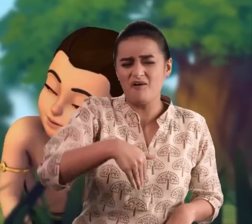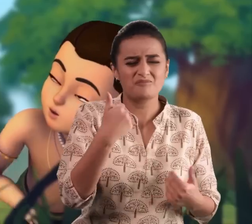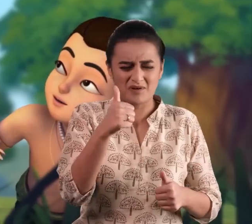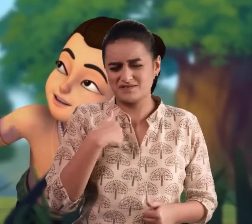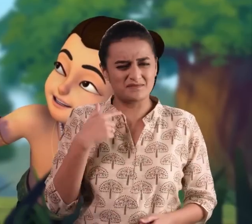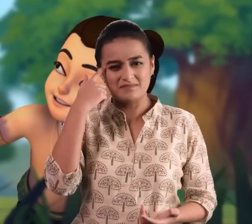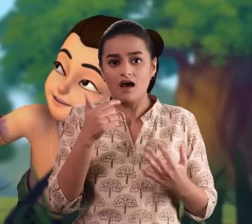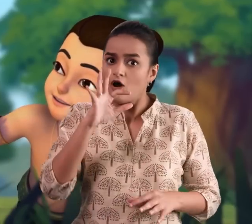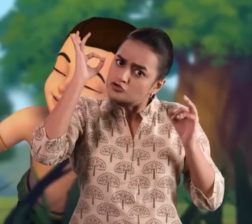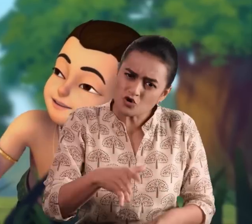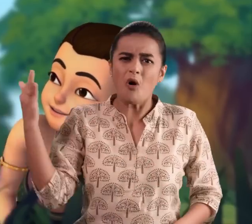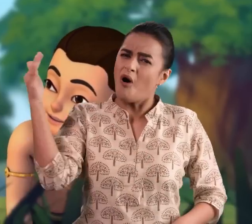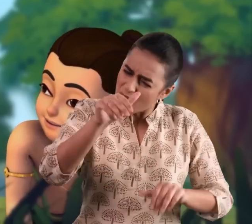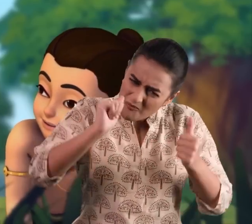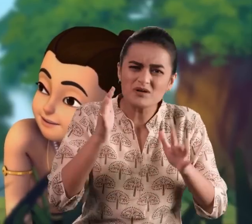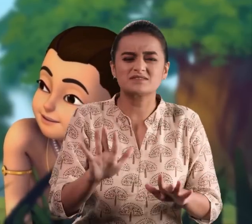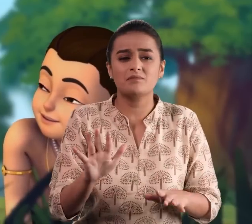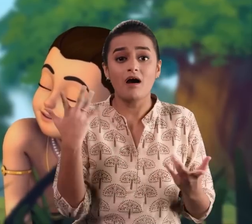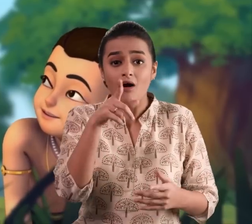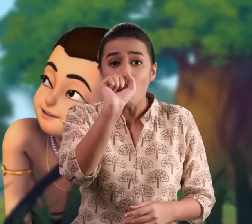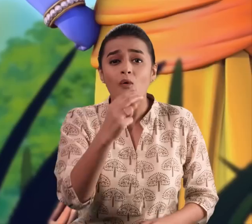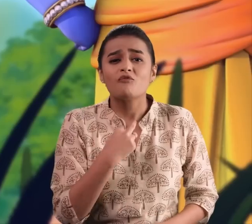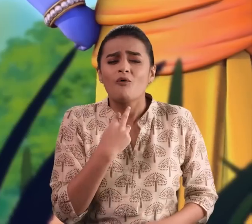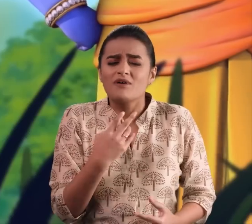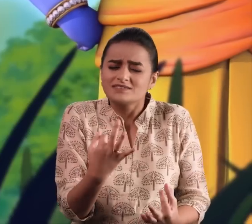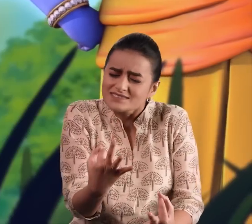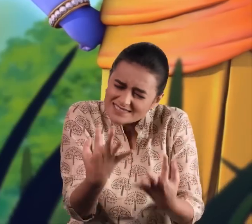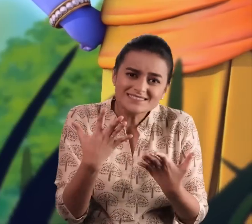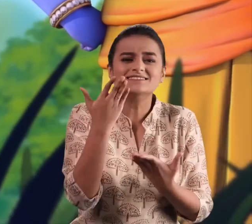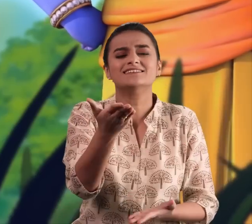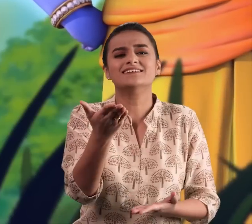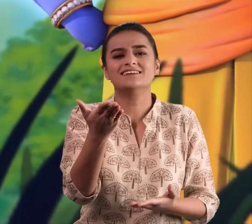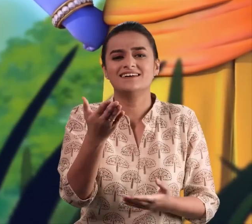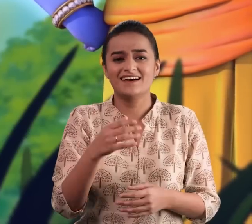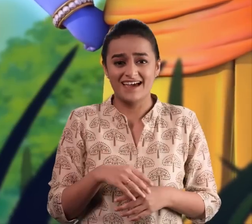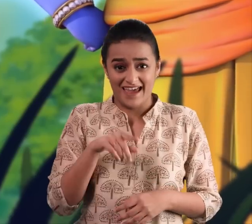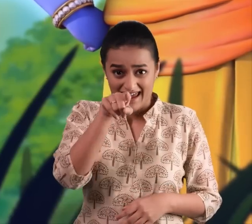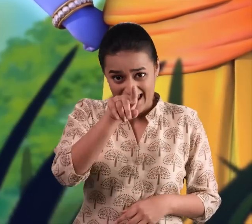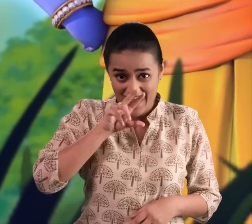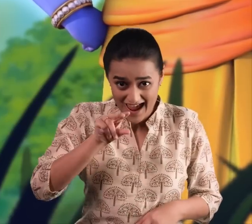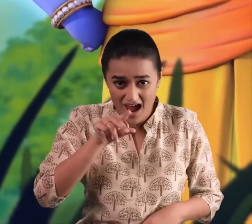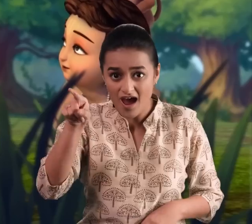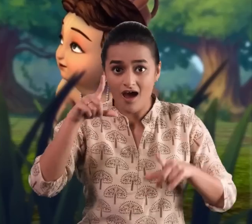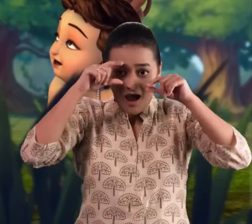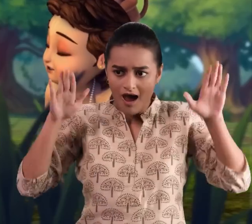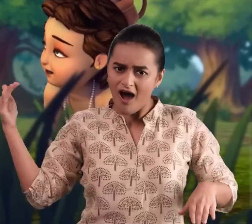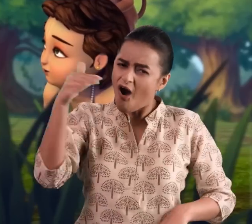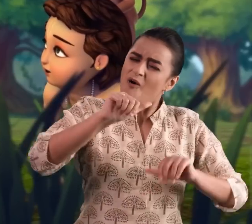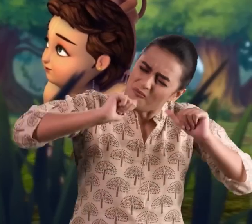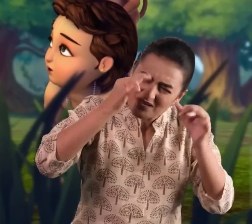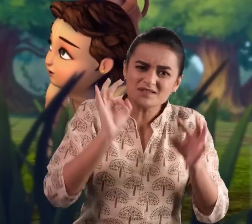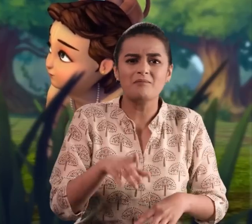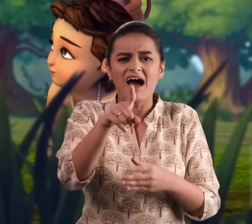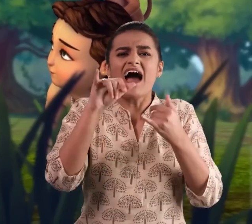वो आएंगे। वो अवश्य आएंगे। हो जाए भाई, तुम्हारी आवाज तो बहुत ही सुरीली है। ये हंस उसे सुनकर अवश्य आएंगे। हाँ